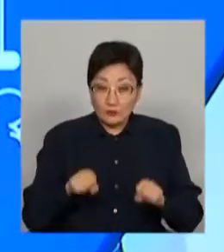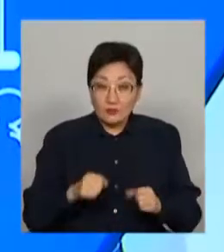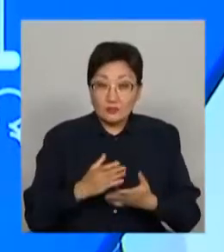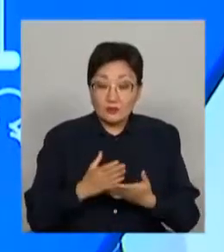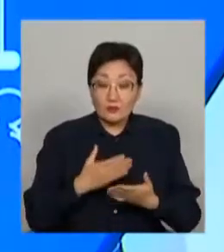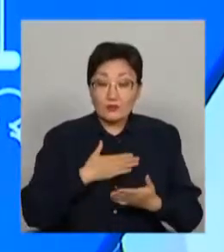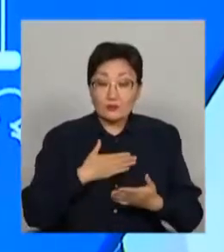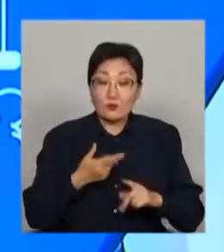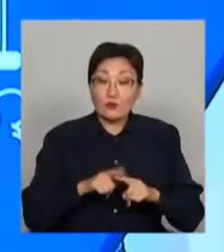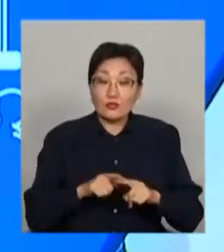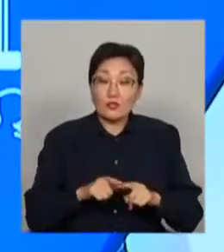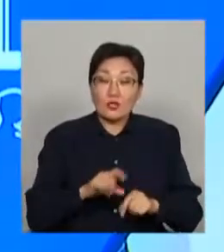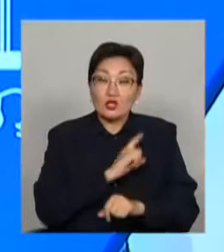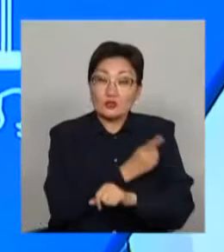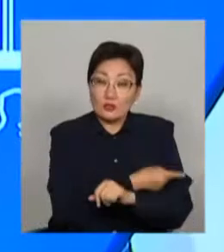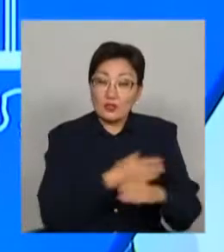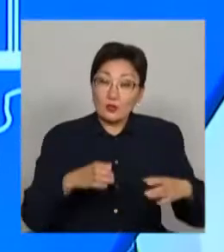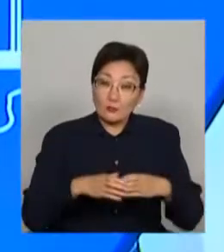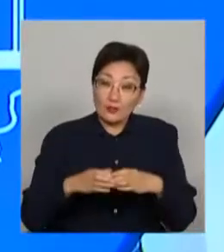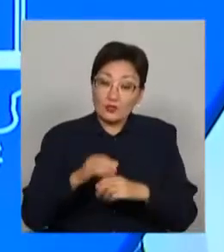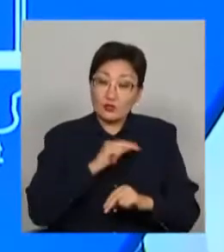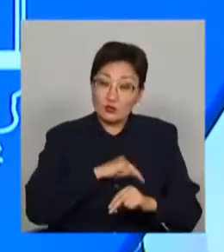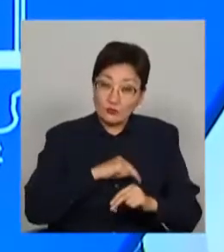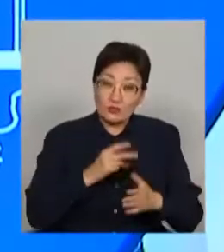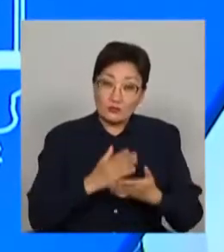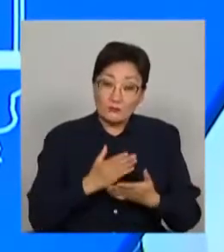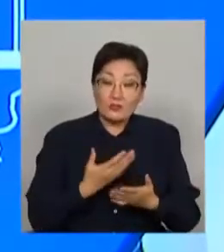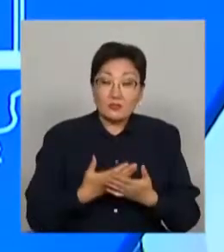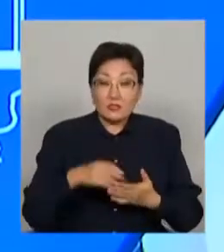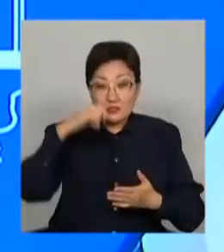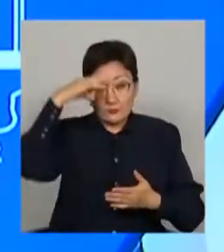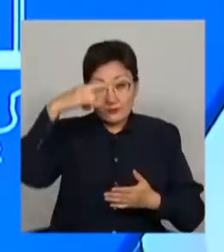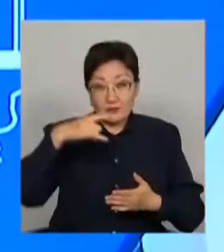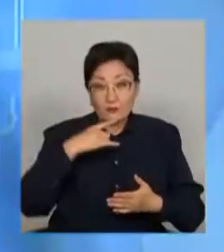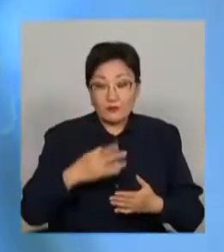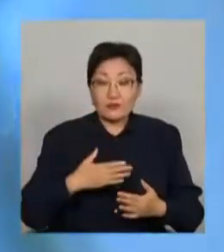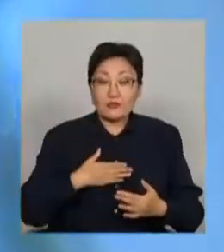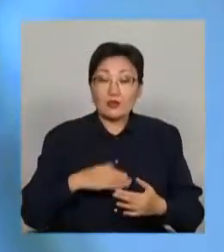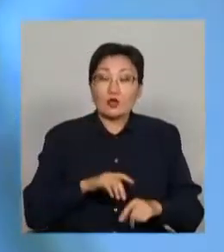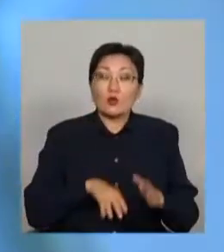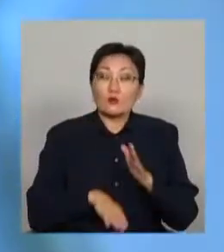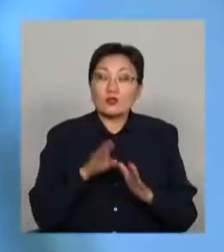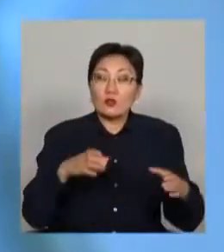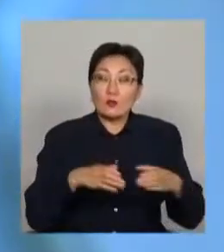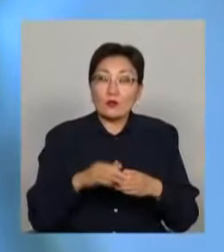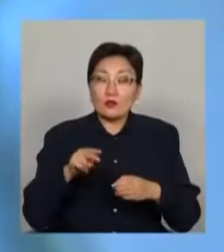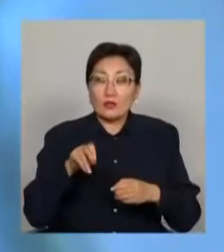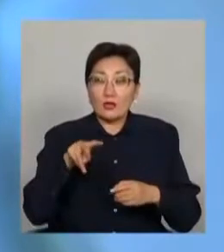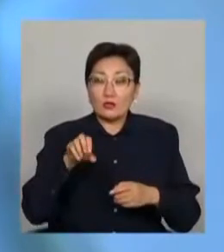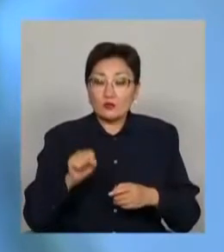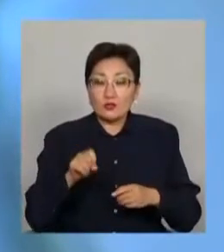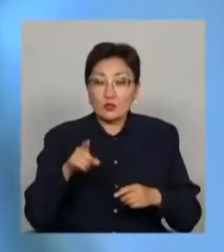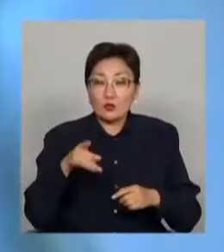Біздің талапкерлер өте мықты компанияларда жұмыс істейді. Оны айта кететін болсақ, мысалға Қазақстанның мен деген компаниялары, Колеса Групп,